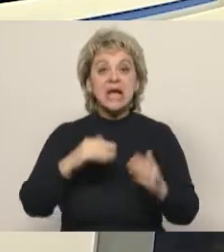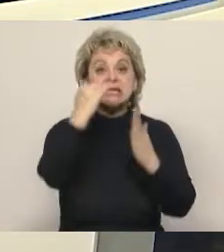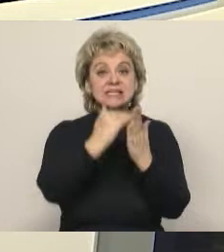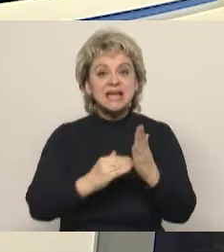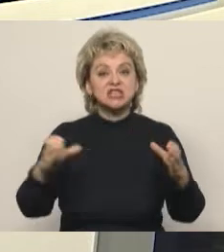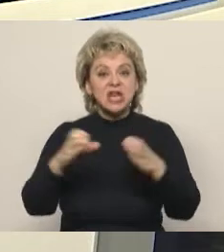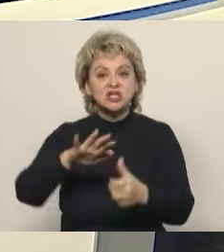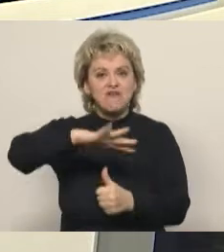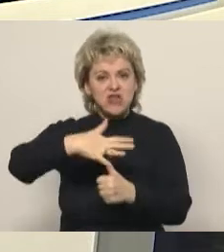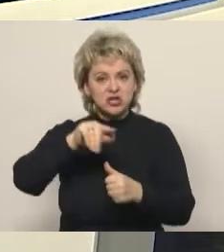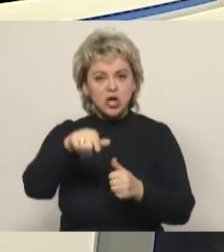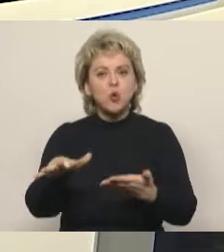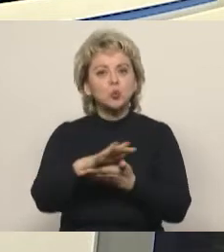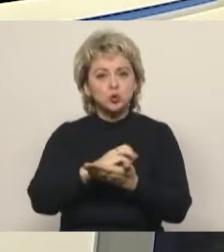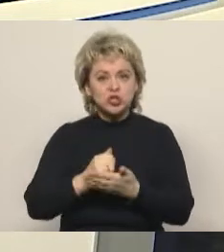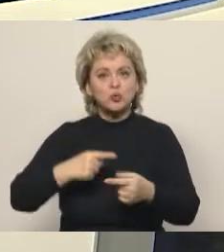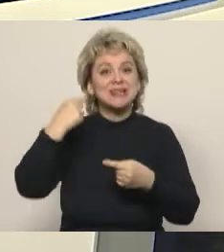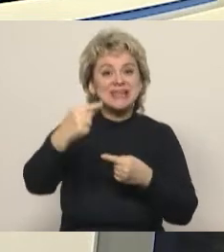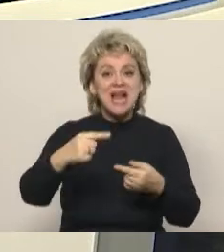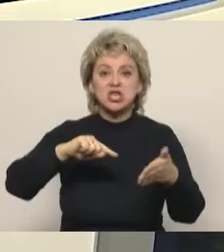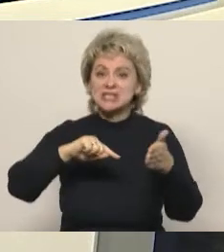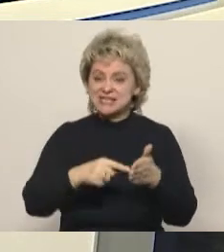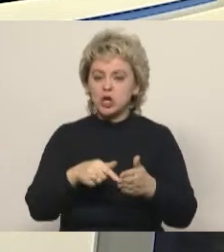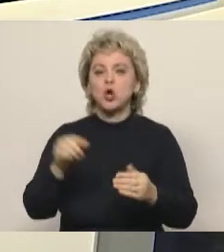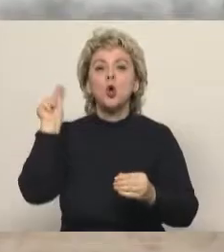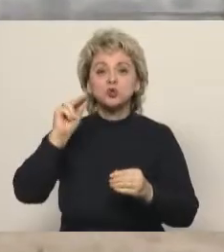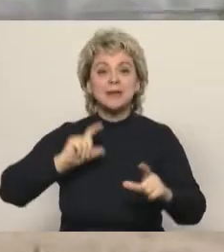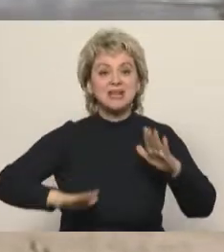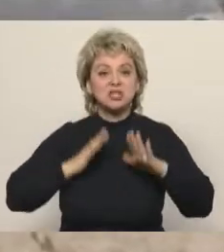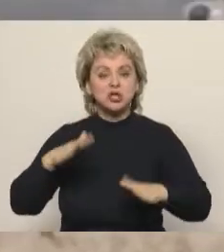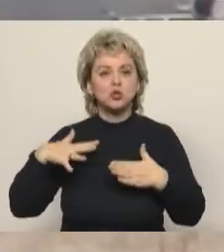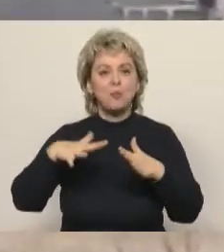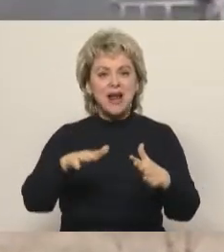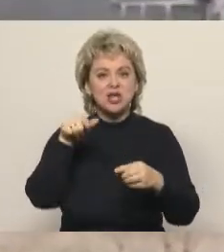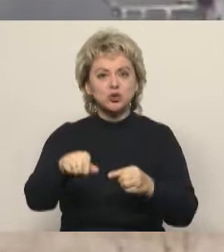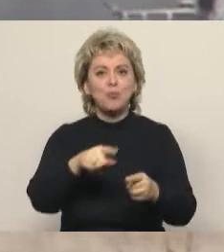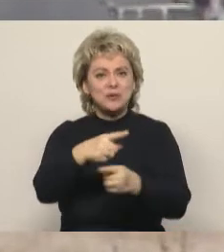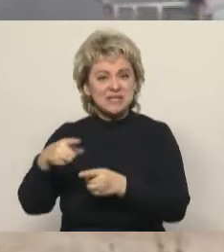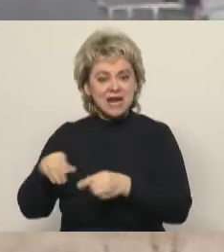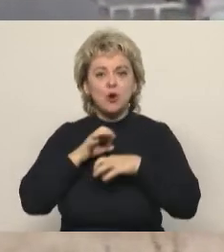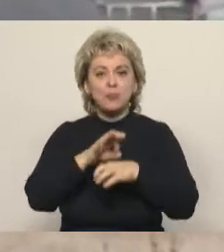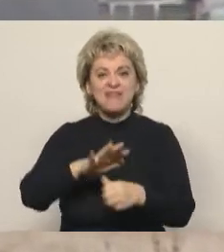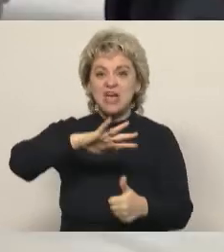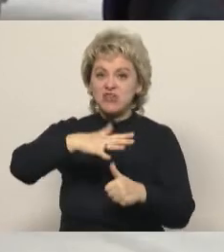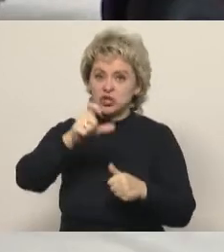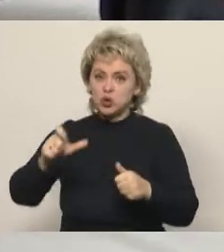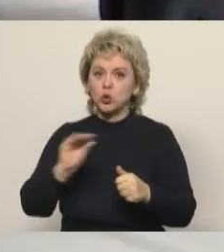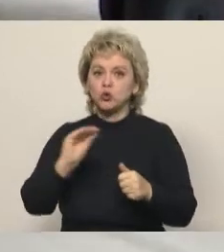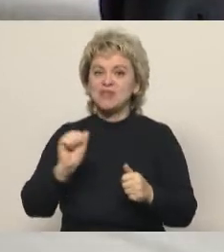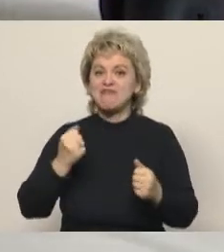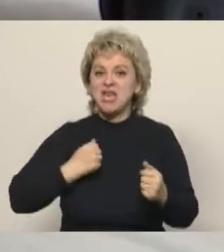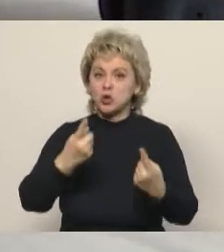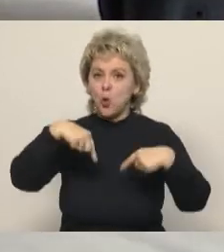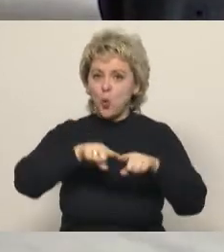Задача экипажам вертолетов – уничтожить дальние цели. Учебно-тренировочные полеты с боевыми стрельбами провели вертолетчики Южного